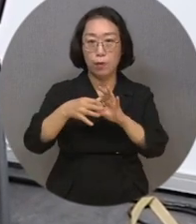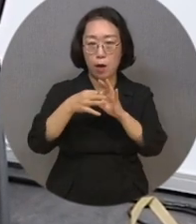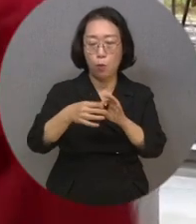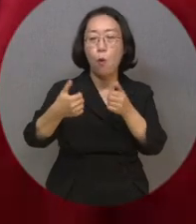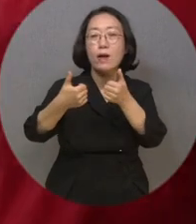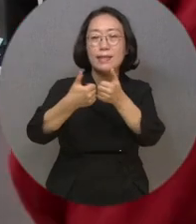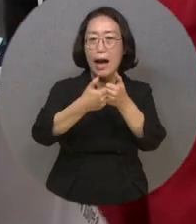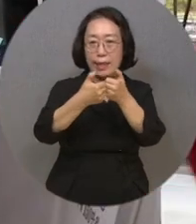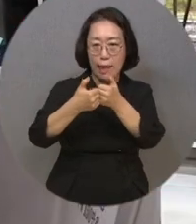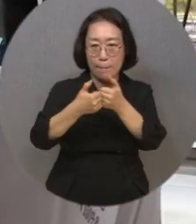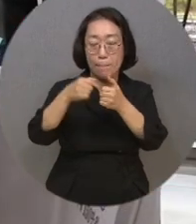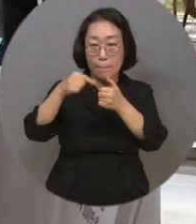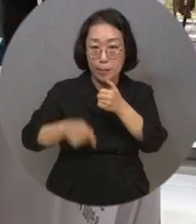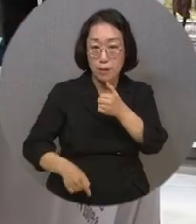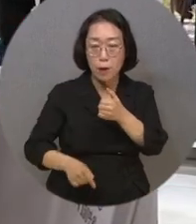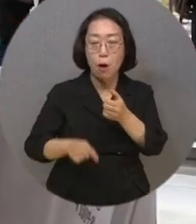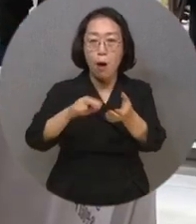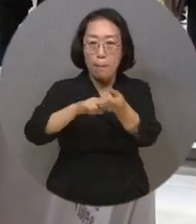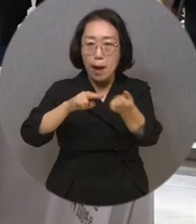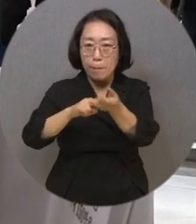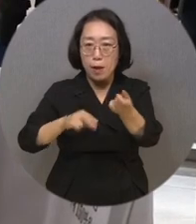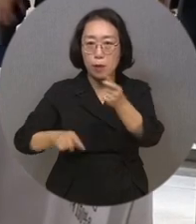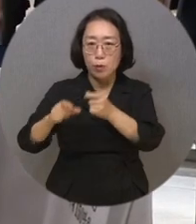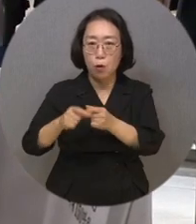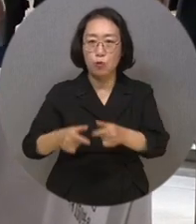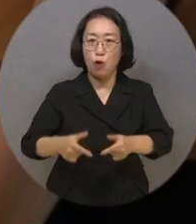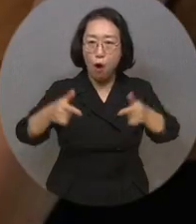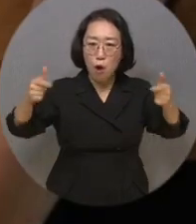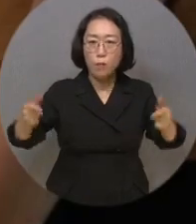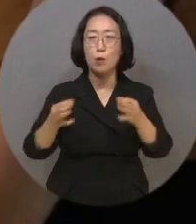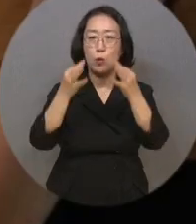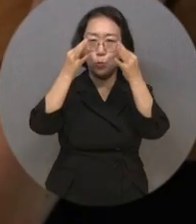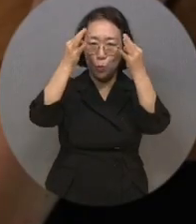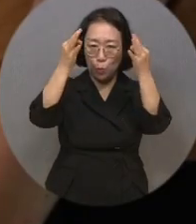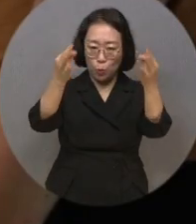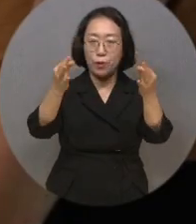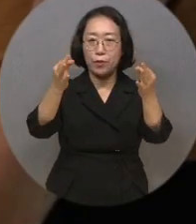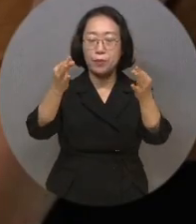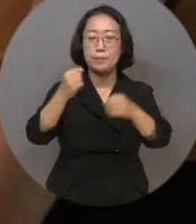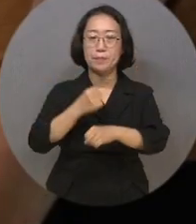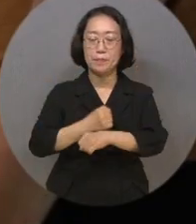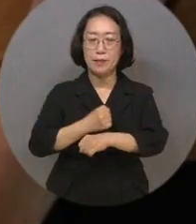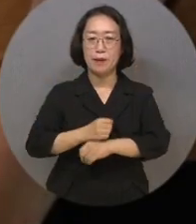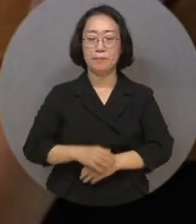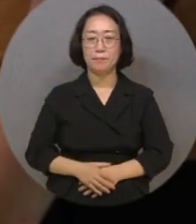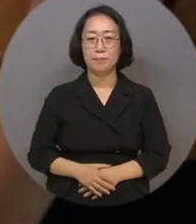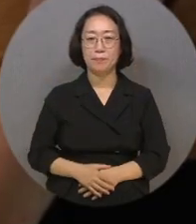상담으로 생산품의 판로 개척에 힘썼습니다. 복지TV 뉴스 정유정입니다.